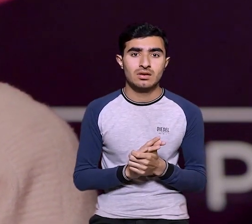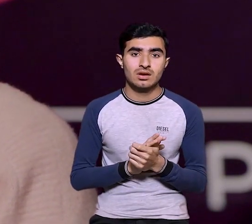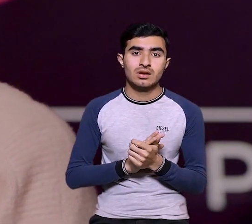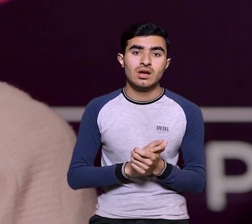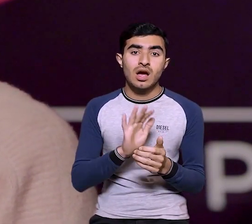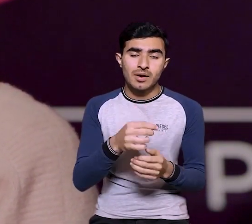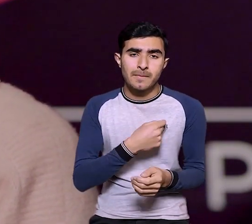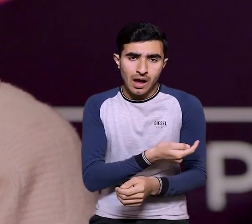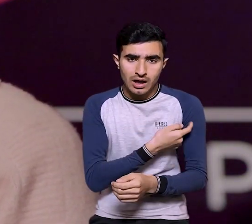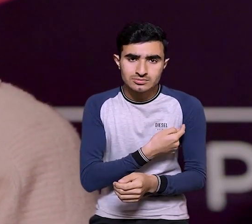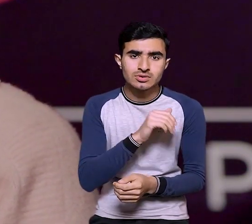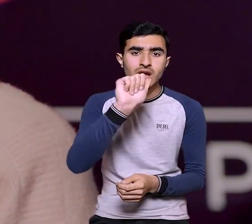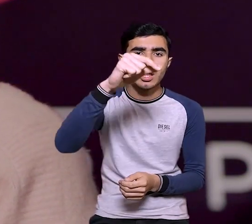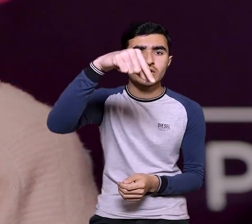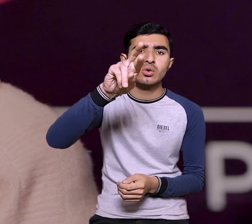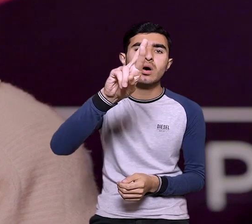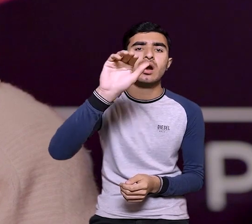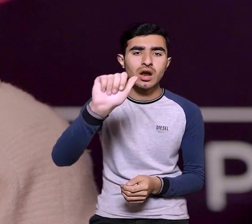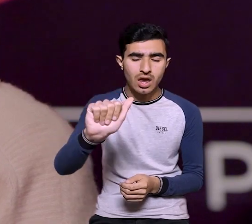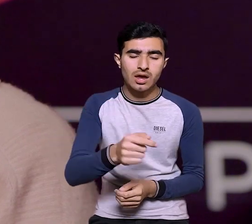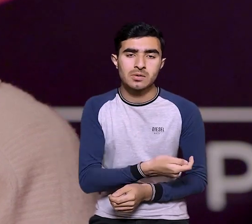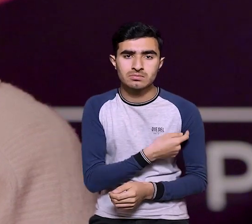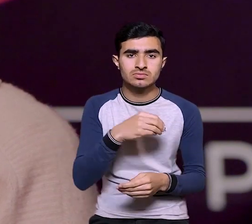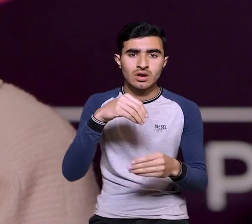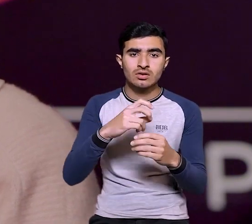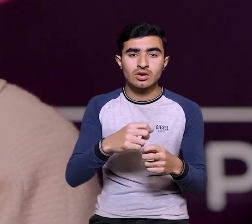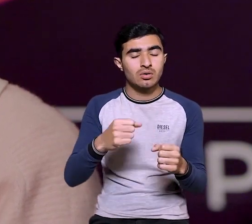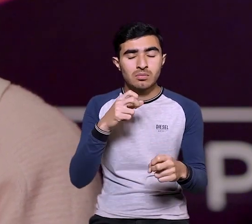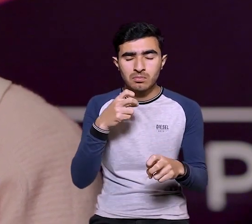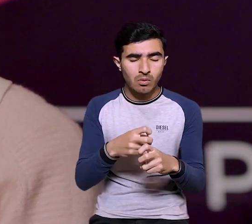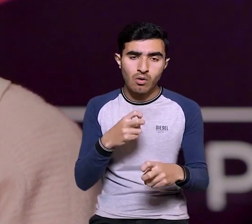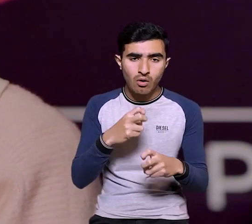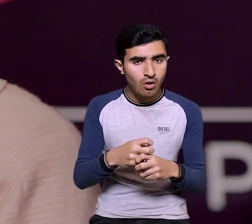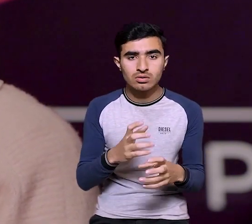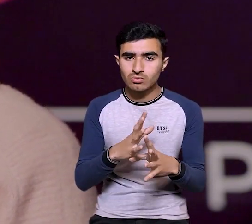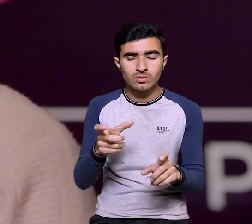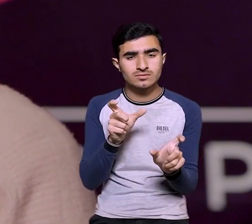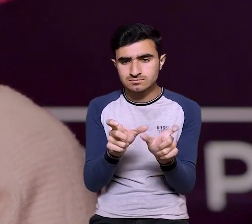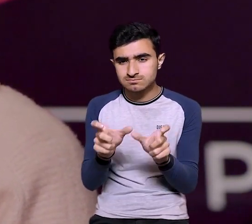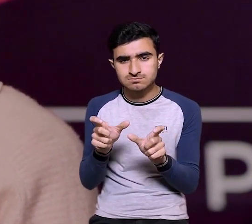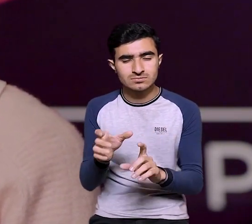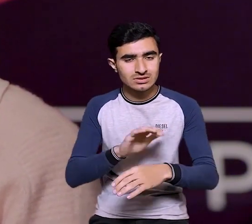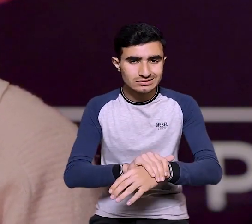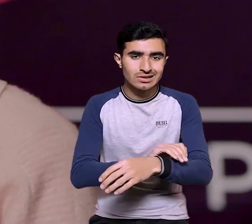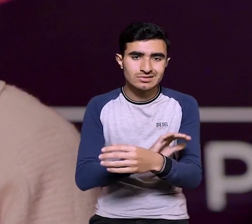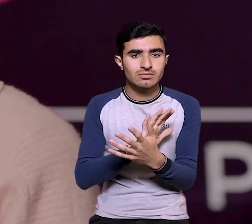टू मैनेज द हॉस्पिटल बिकॉज मुझे इसकी समझ नहीं लग रही थी। आई नेवर डन अ हॉस्पिटल मैनेजमेंट विच इज़ अ 24 आवर्स